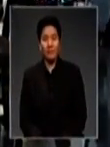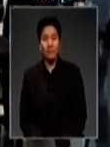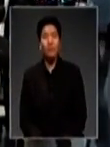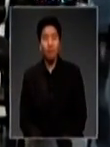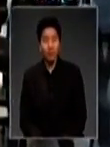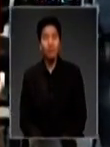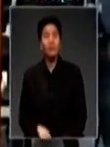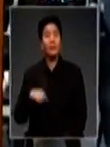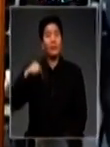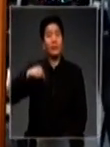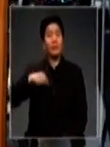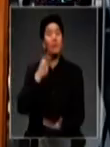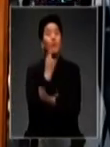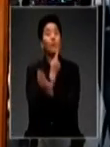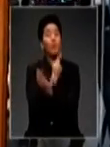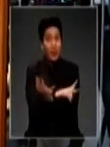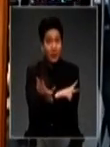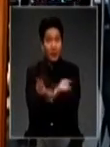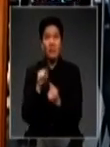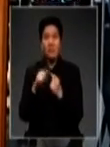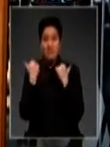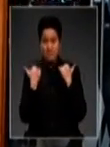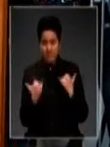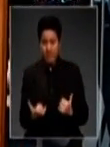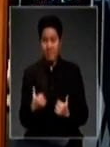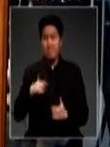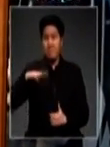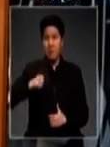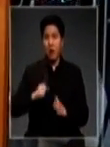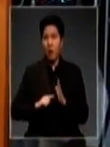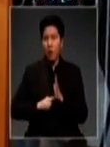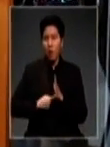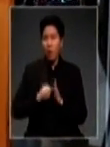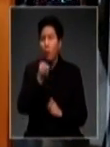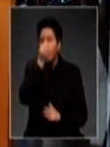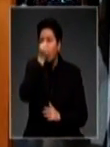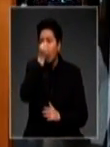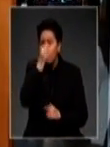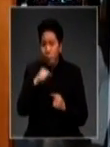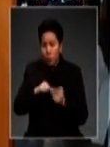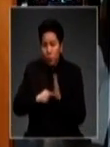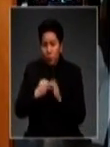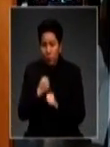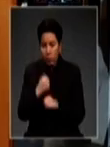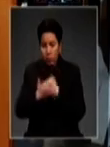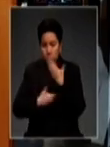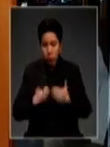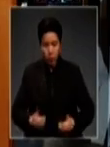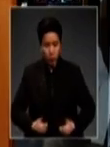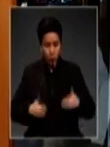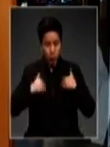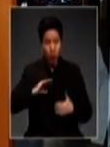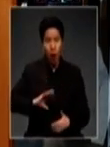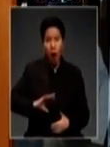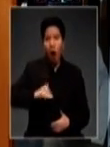คุณผู้ชมคะภูเก็ตเป็นจังหวัดนำร่องในโครงการสมาร์ทซิตี้นะคะที่เริ่มเห็นความเปลี่ยนแปลงโดยเฉพาะในเรื่องของคุณภาพชีวิตที่ดีขึ้นการทำธุรกิจ